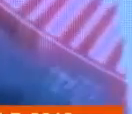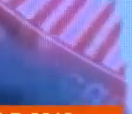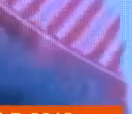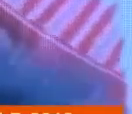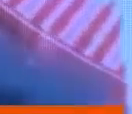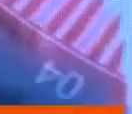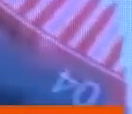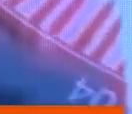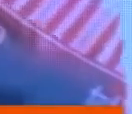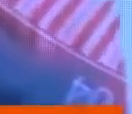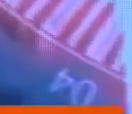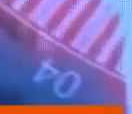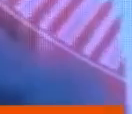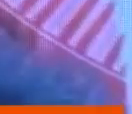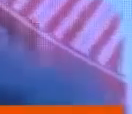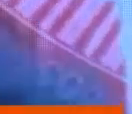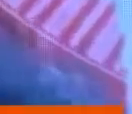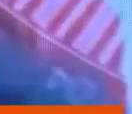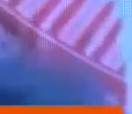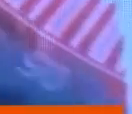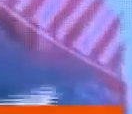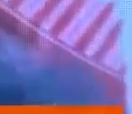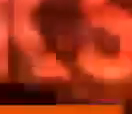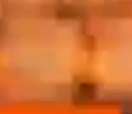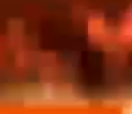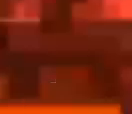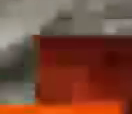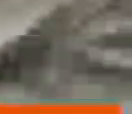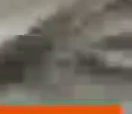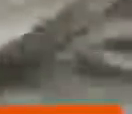walang papel dito ang water concessionaire. Sumaksyon si Maeanne Los Baños.